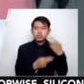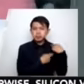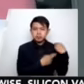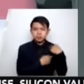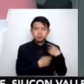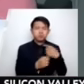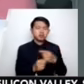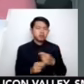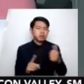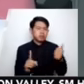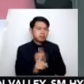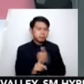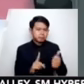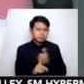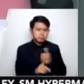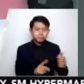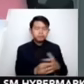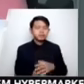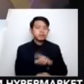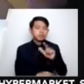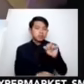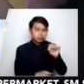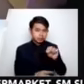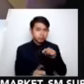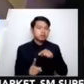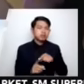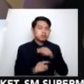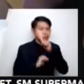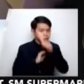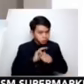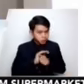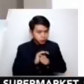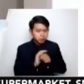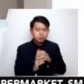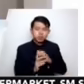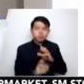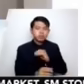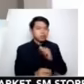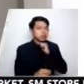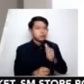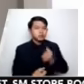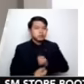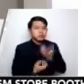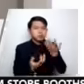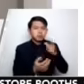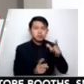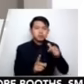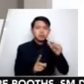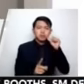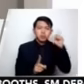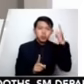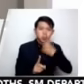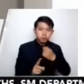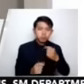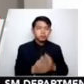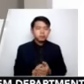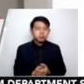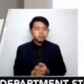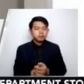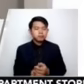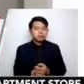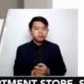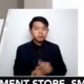ang sadyang tinatago o hindi binabanggit ni Guo sa mga pagdinig. Our belief is that Alice Guo or Guwaping